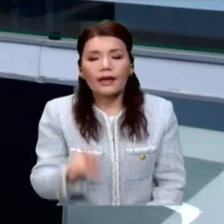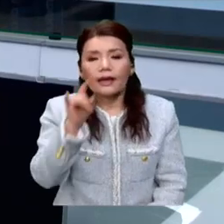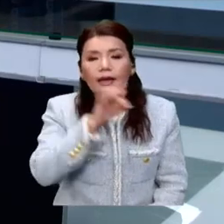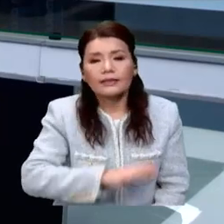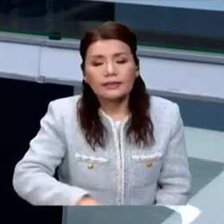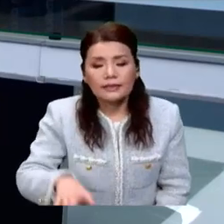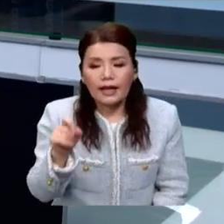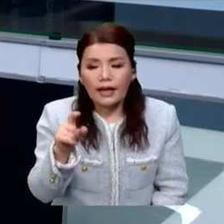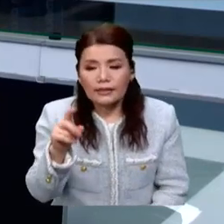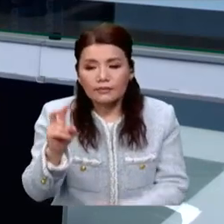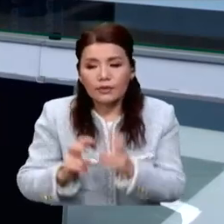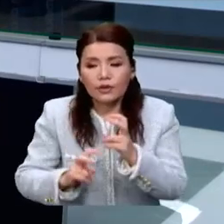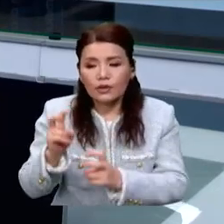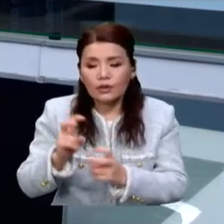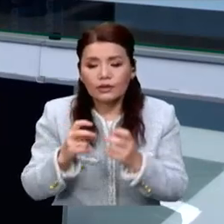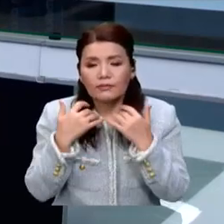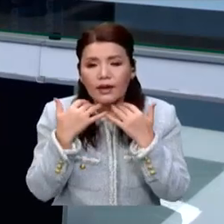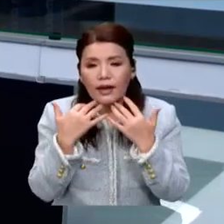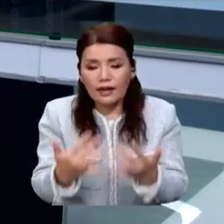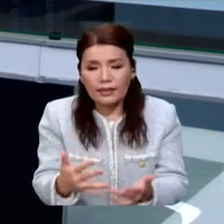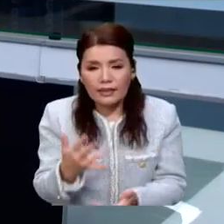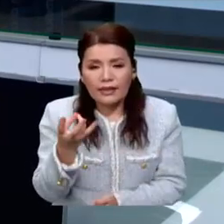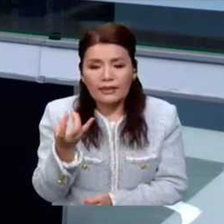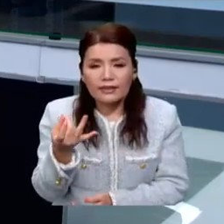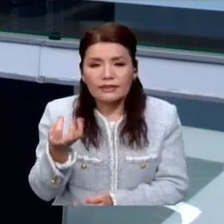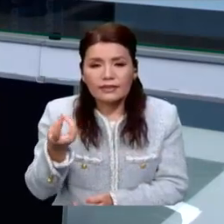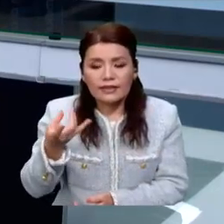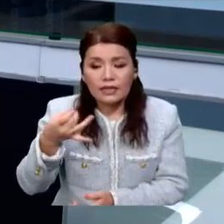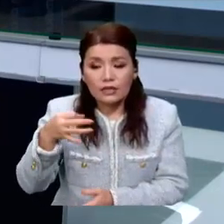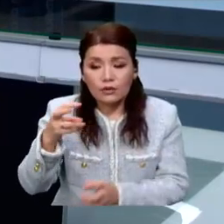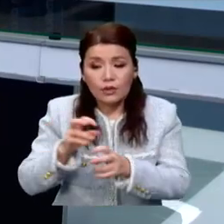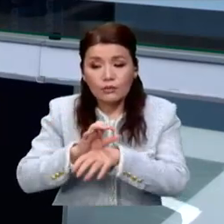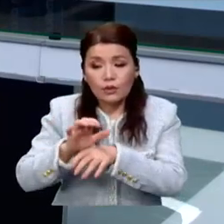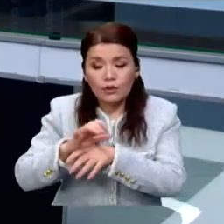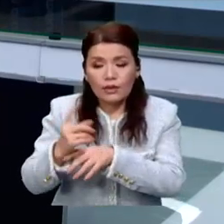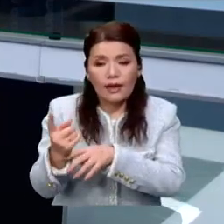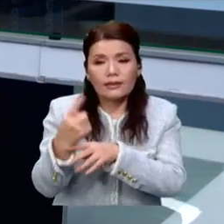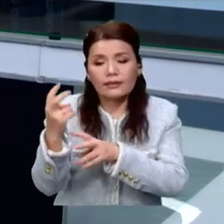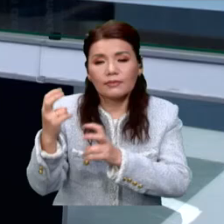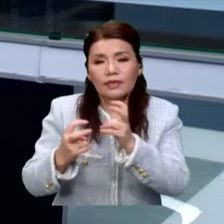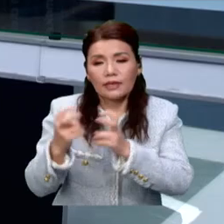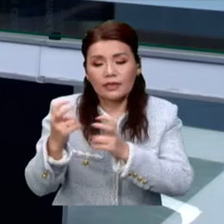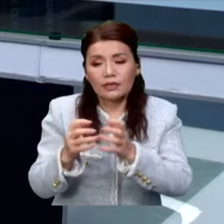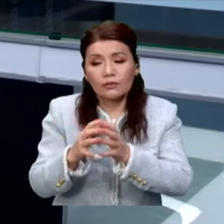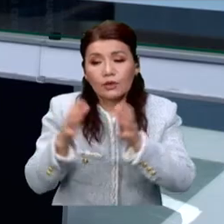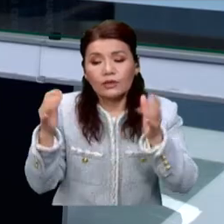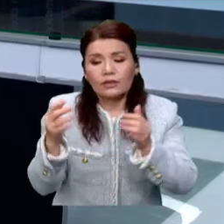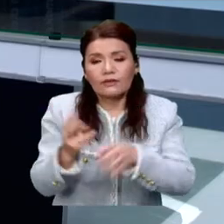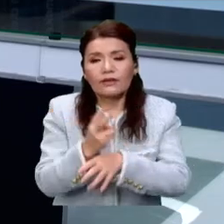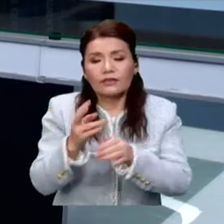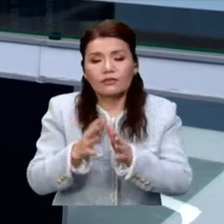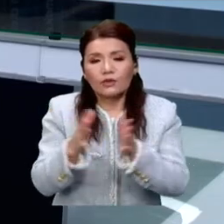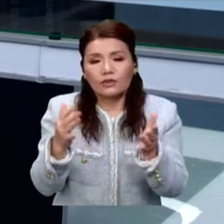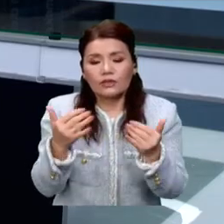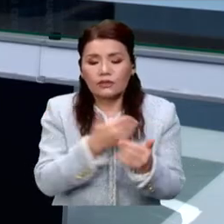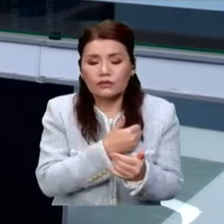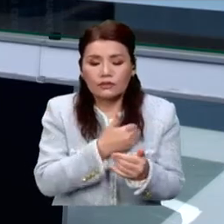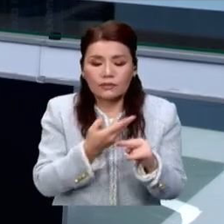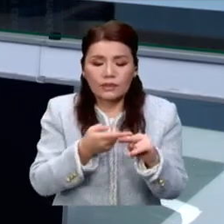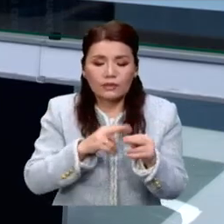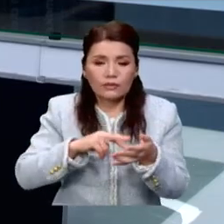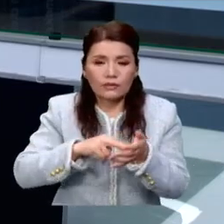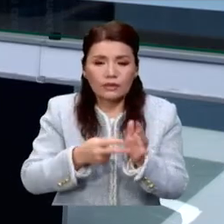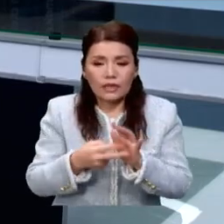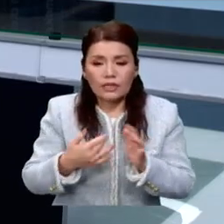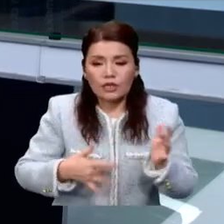Қазақстанда алтын өндірісіне ауадай қажет натрий цианидін өндіретін жалғыз зауыт өндіріс көлемін 2 есе ұлғайтпақ. Жамбылдағы